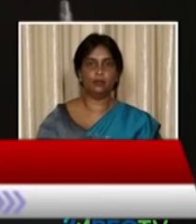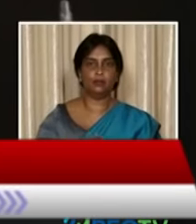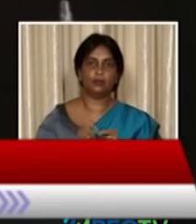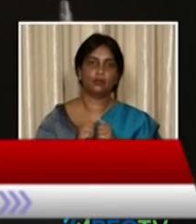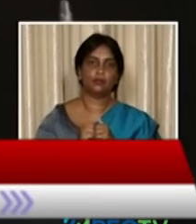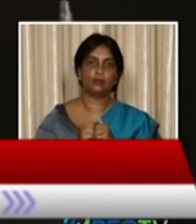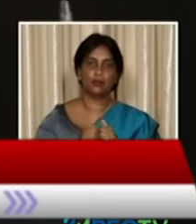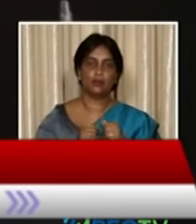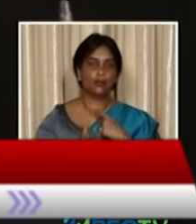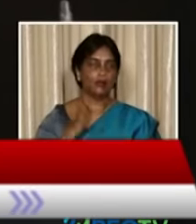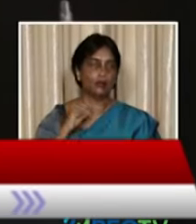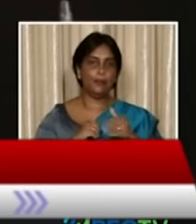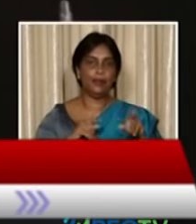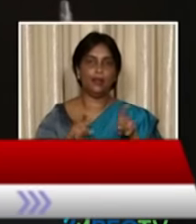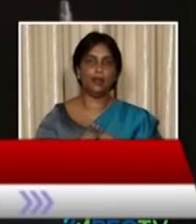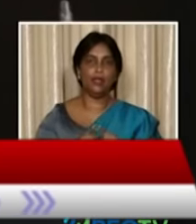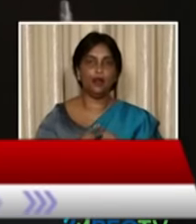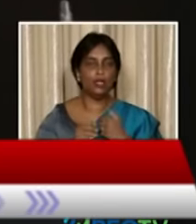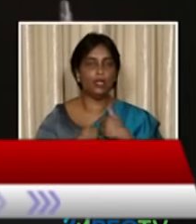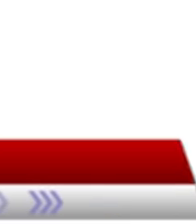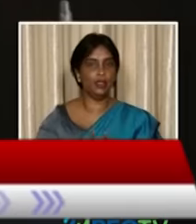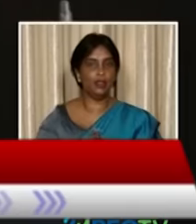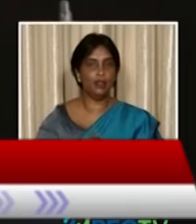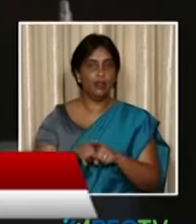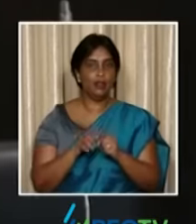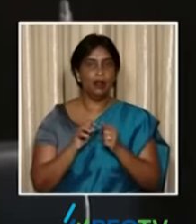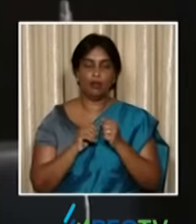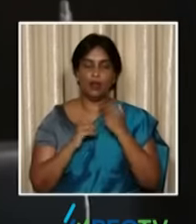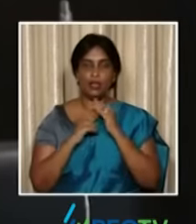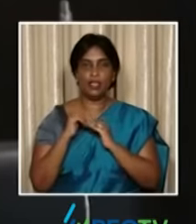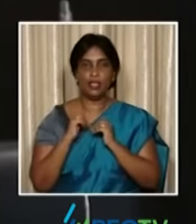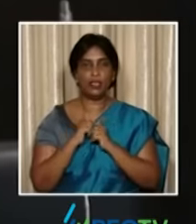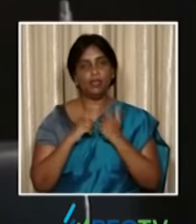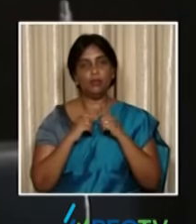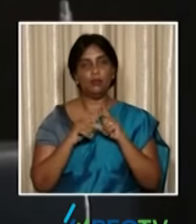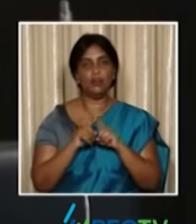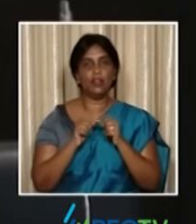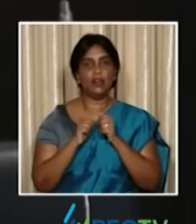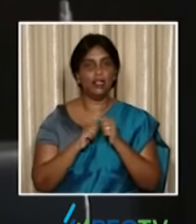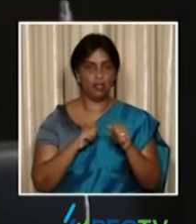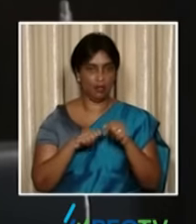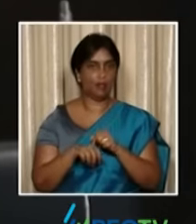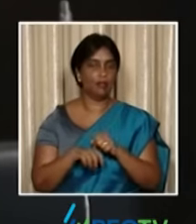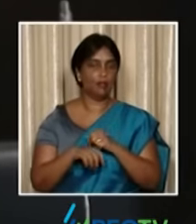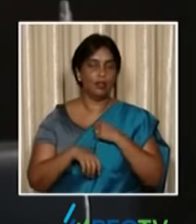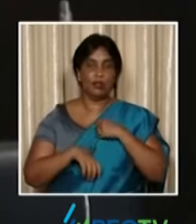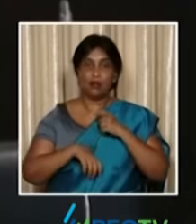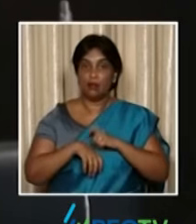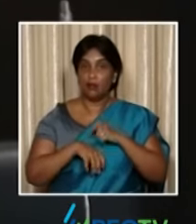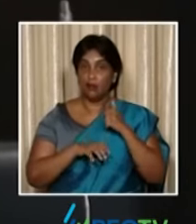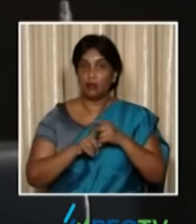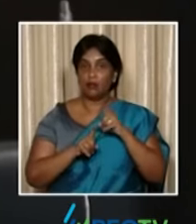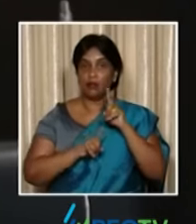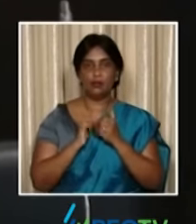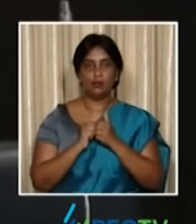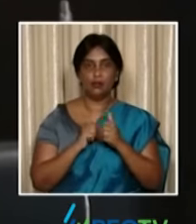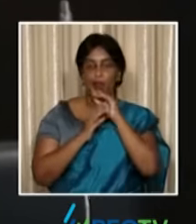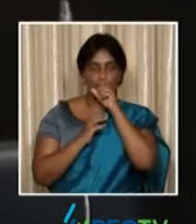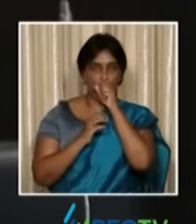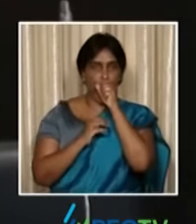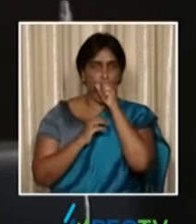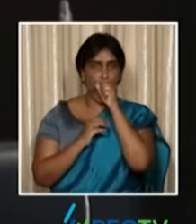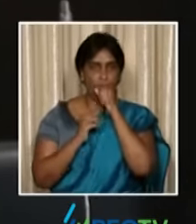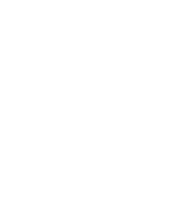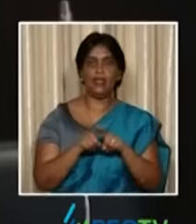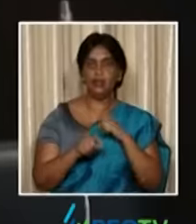දේශපාලන න්‍යාය පත්‍ර වලට ගොදුරු වෙලා අපේ රටට අහිමි වුණා. මේ අයවැයෙන් නැවත සැහැල්ලු දුම්රිය සේවාවන් ගැන කතා කරලා තිබීම ගැන අපි සතුටු වෙනවා. නමුත්